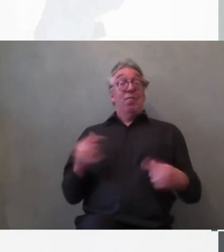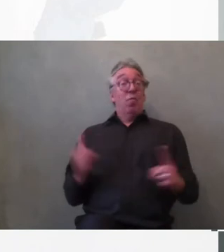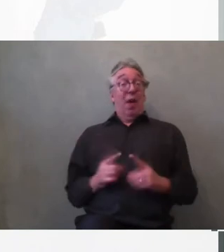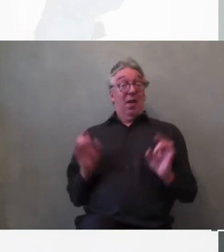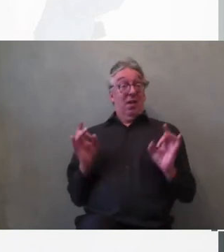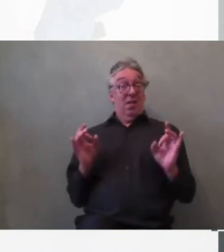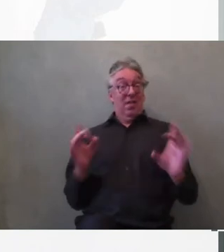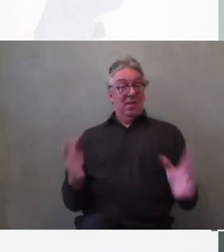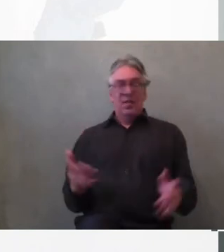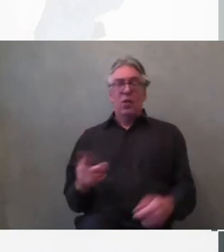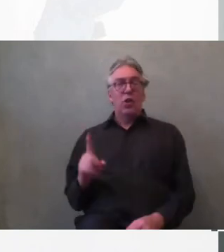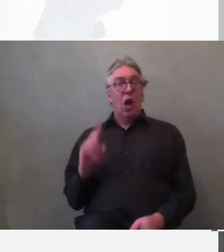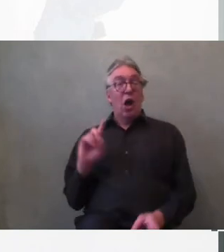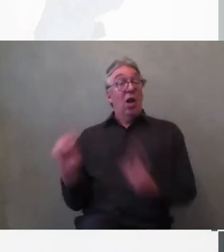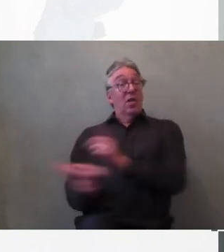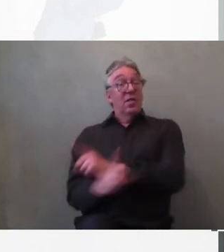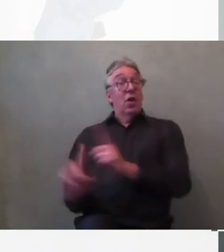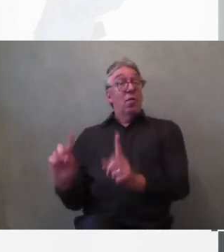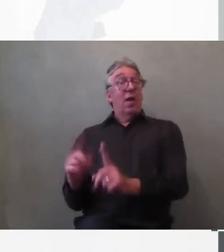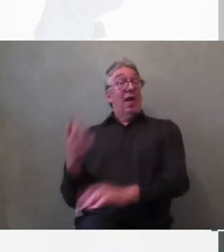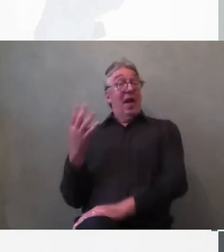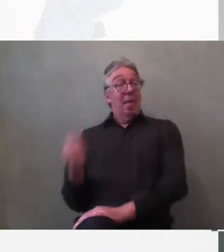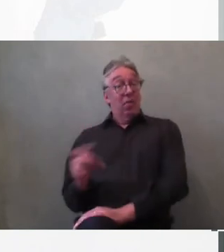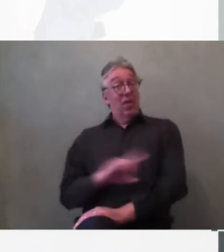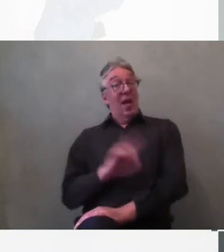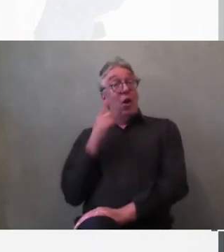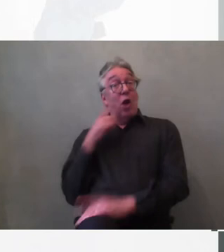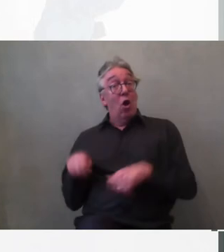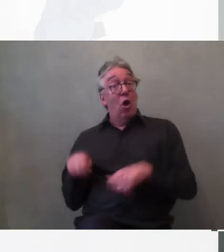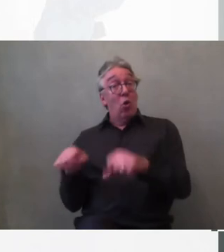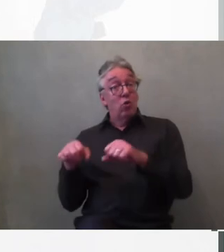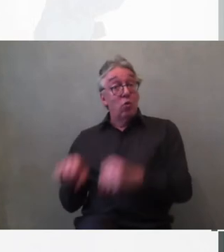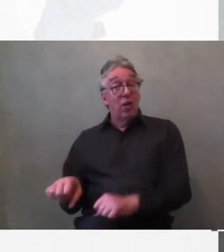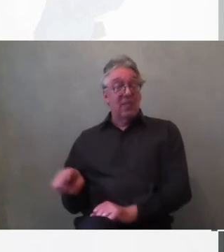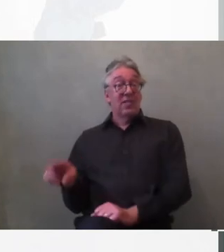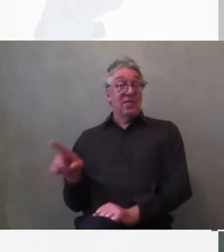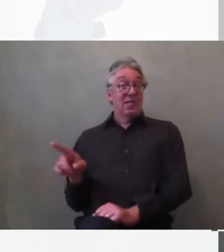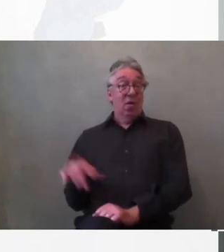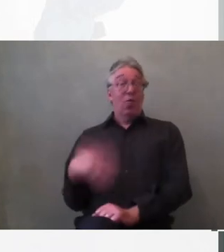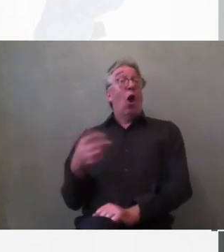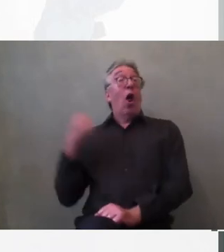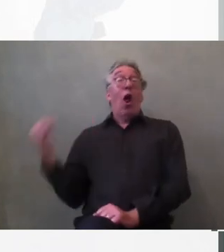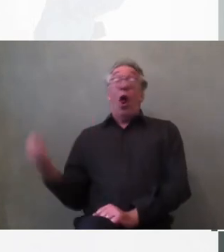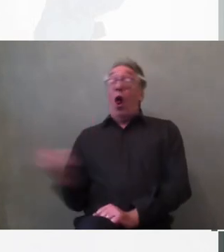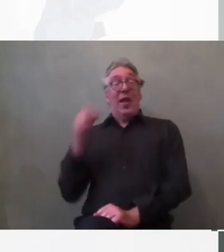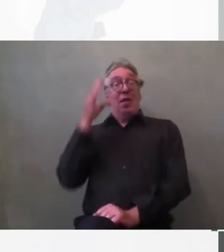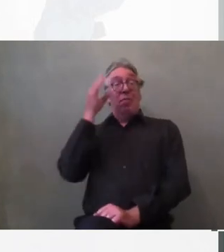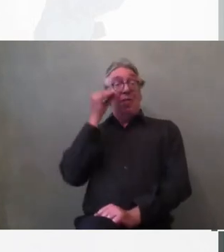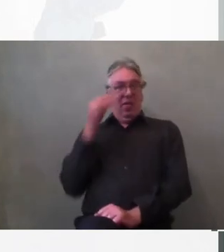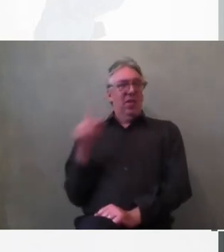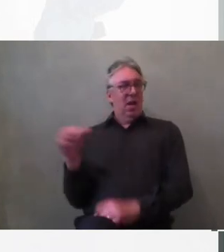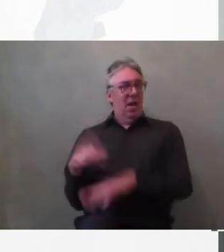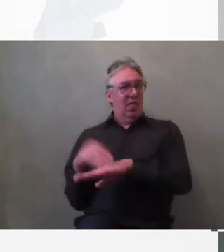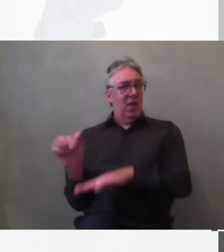fundamenteel anders op het moment dat jij de hele dag in een rolstoel zit of altijd blind bent. En